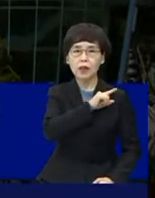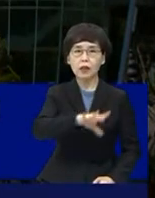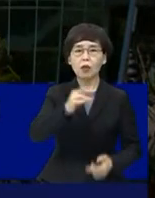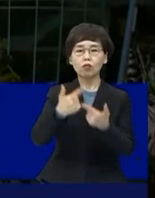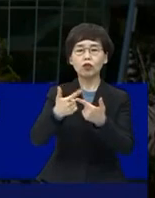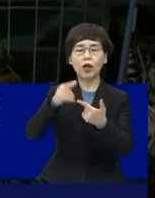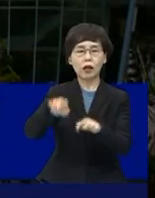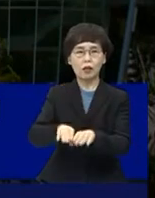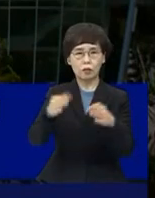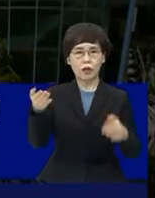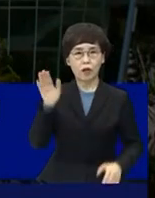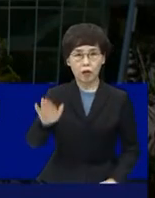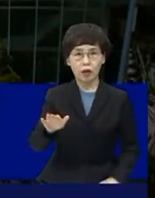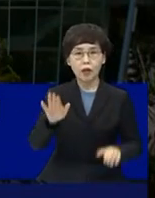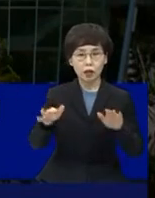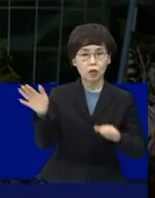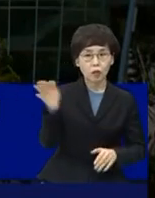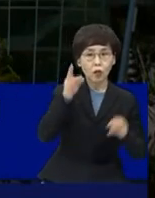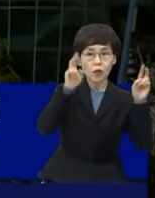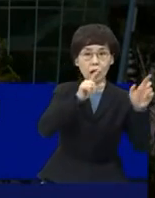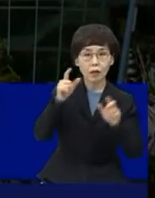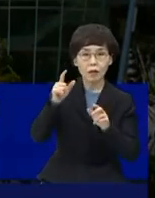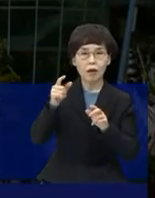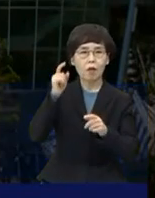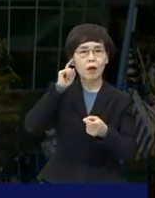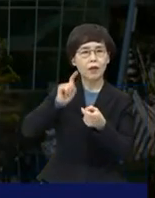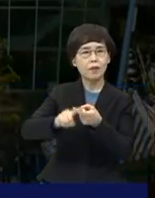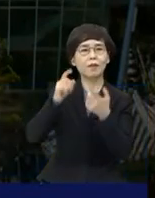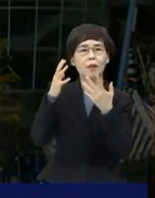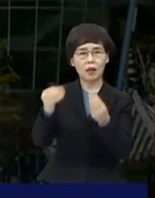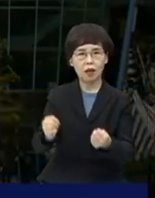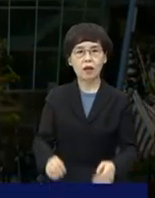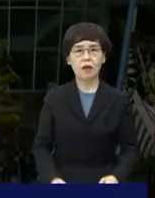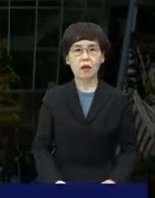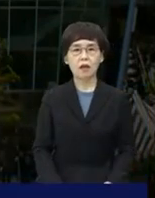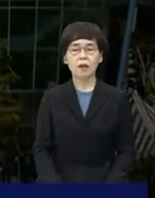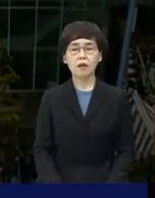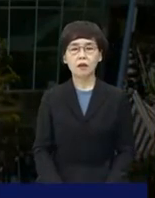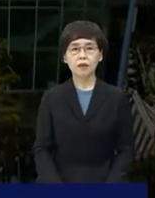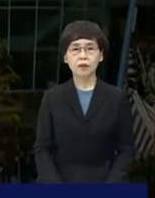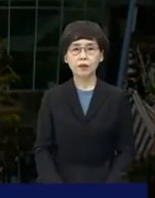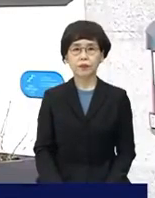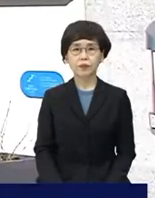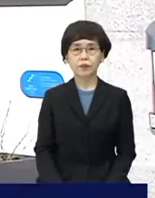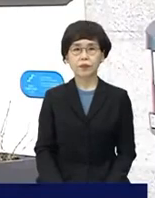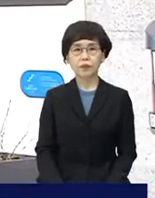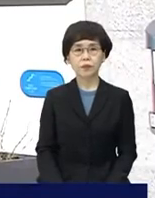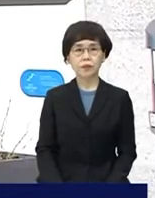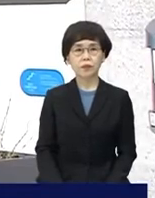문을 열었는데 벌써부터 기업들의 반응이 뜨겁습니다. 윤혜림 기자가 다녀왔습니다.